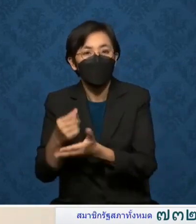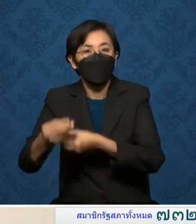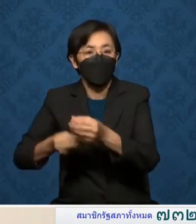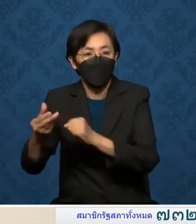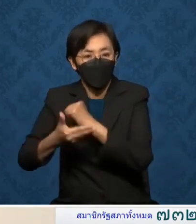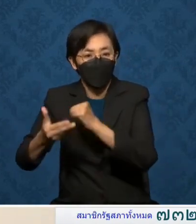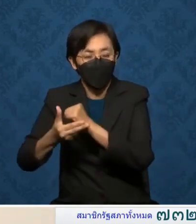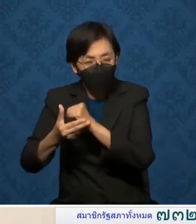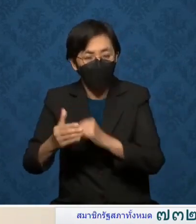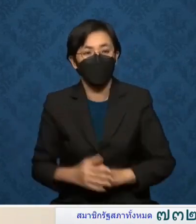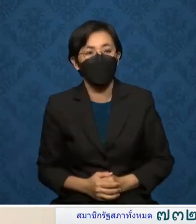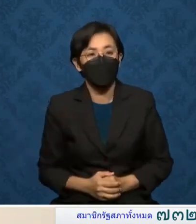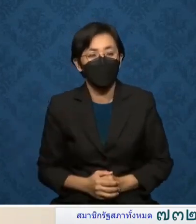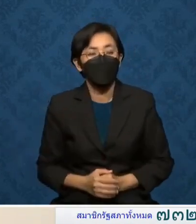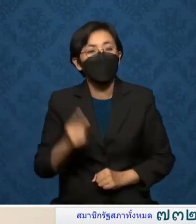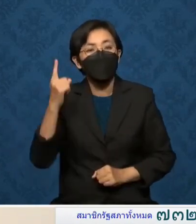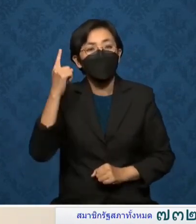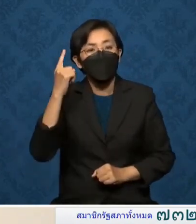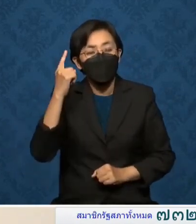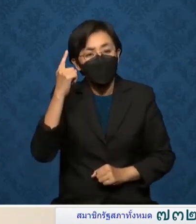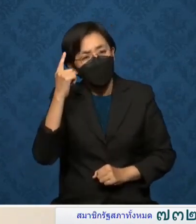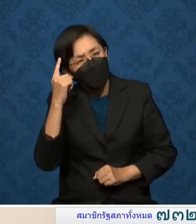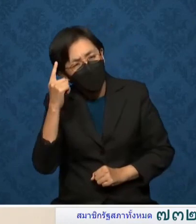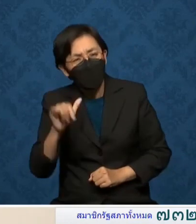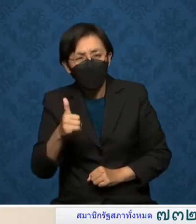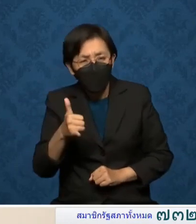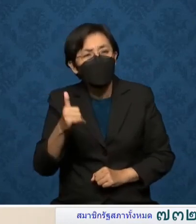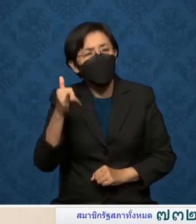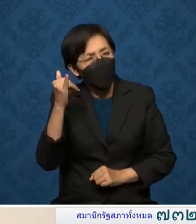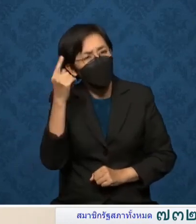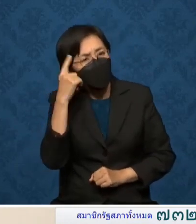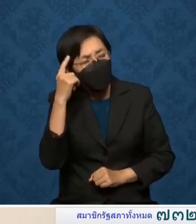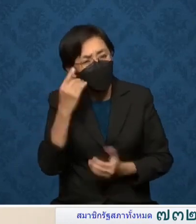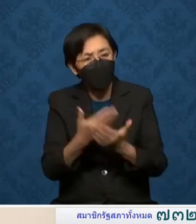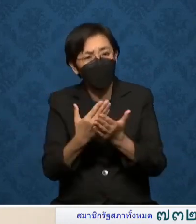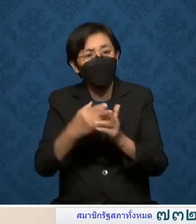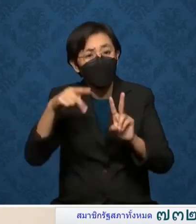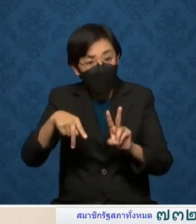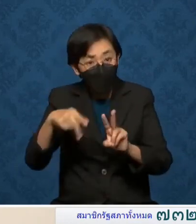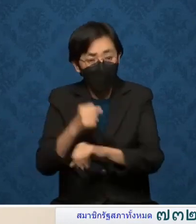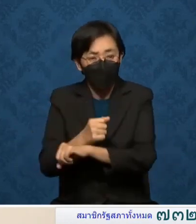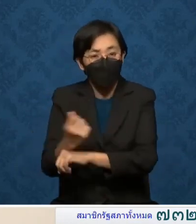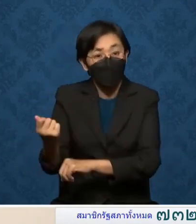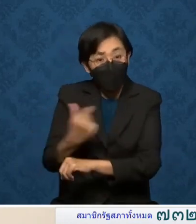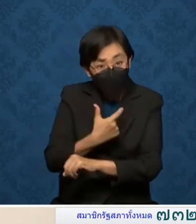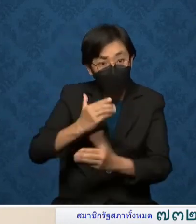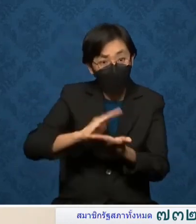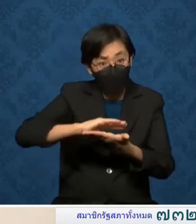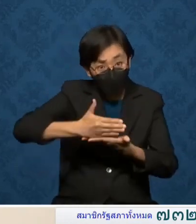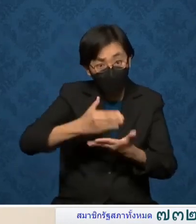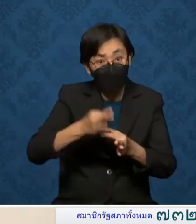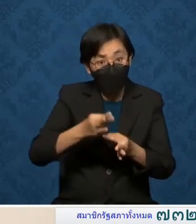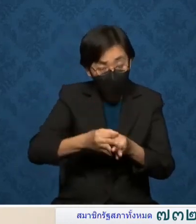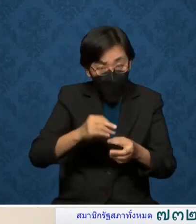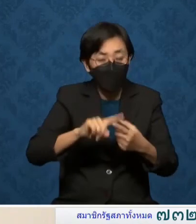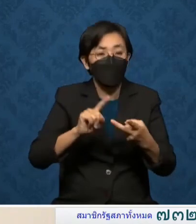ี่ว่าควรจะรู้นี่ก็คือควรจะรู้ว่าแ่เงิน 2,000 บาที่จ้างเปิดบญชีและเอาบัชีกับัญ ATM เขาไปแล